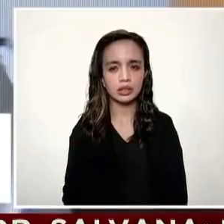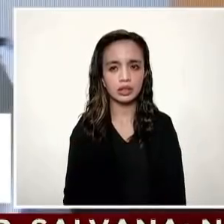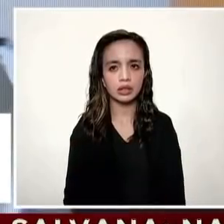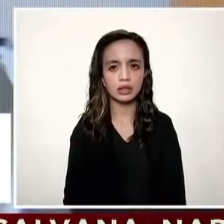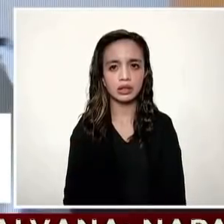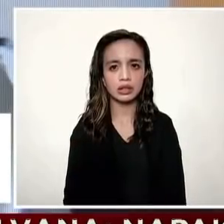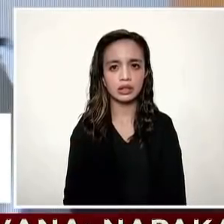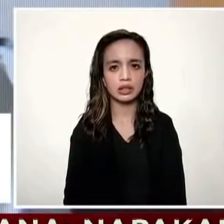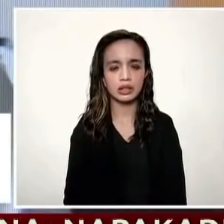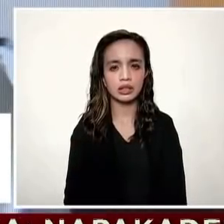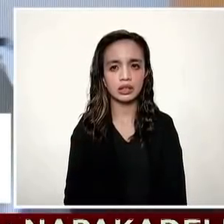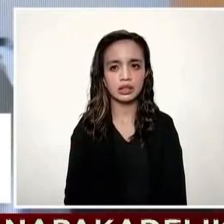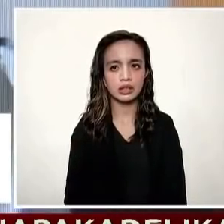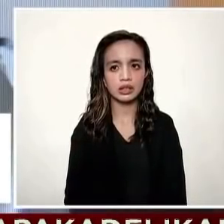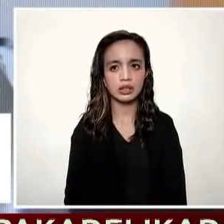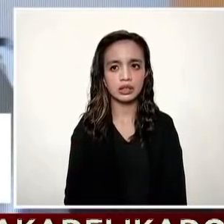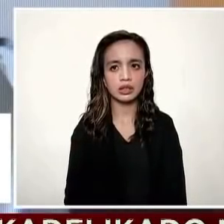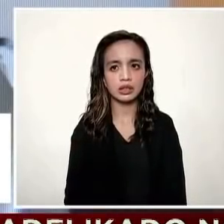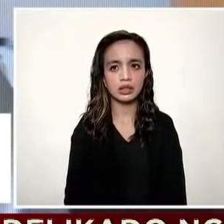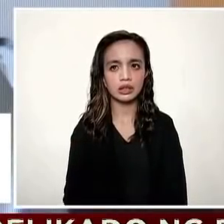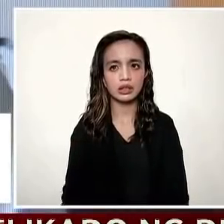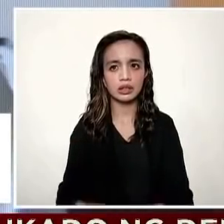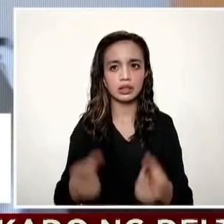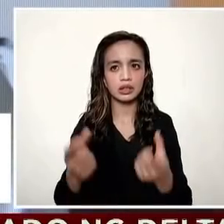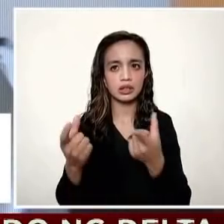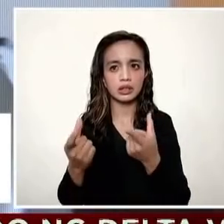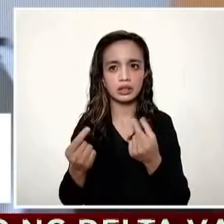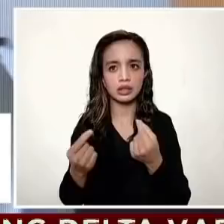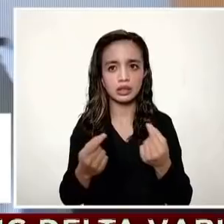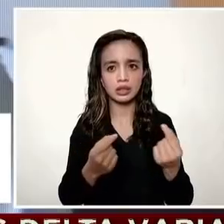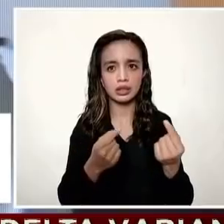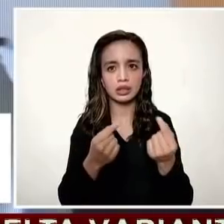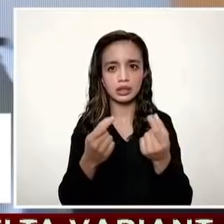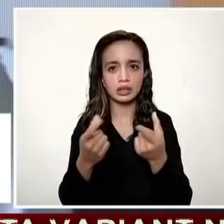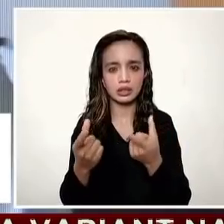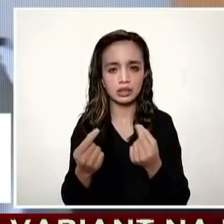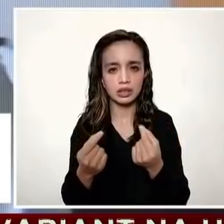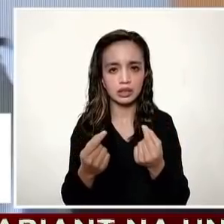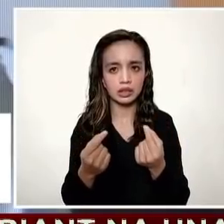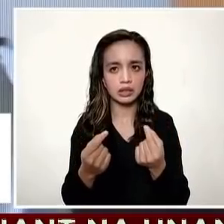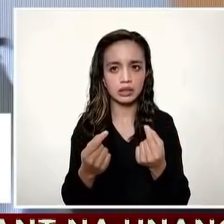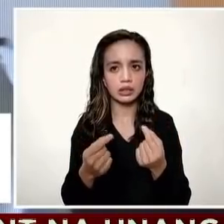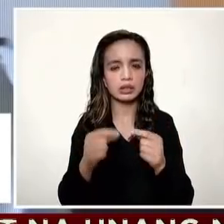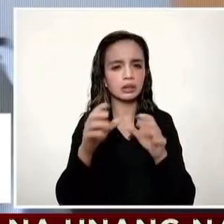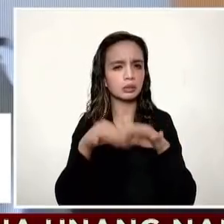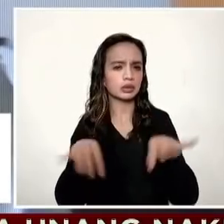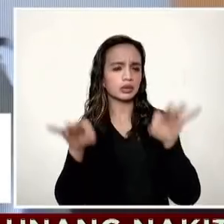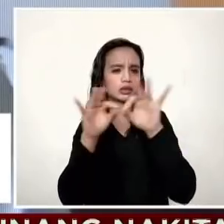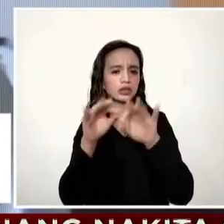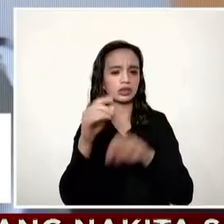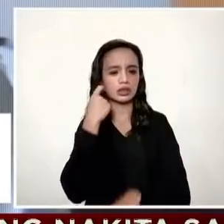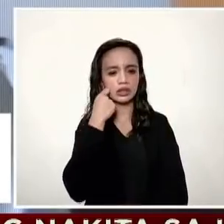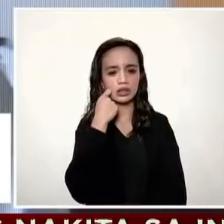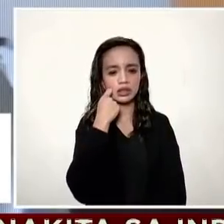pinapaabot na umaaring magkaroon ng mga pag-uusap. So the Liberal Party is willing